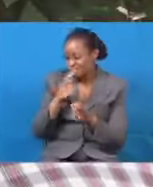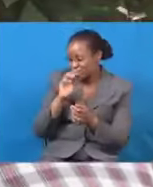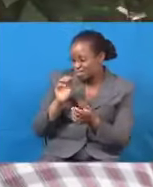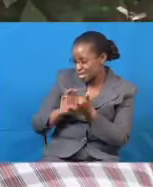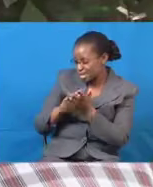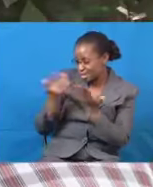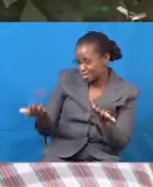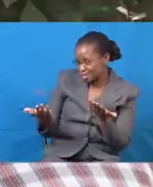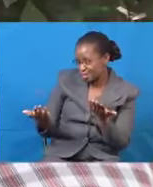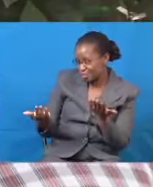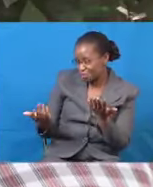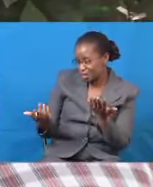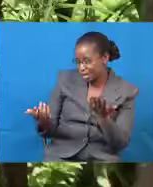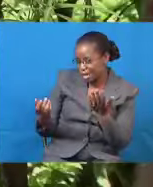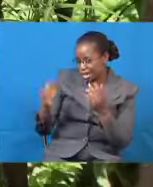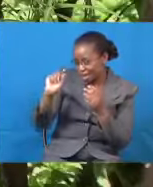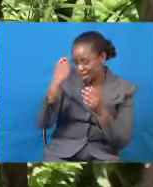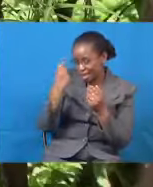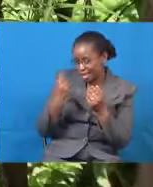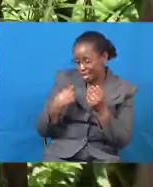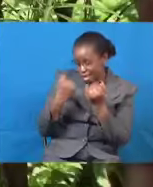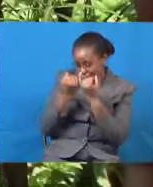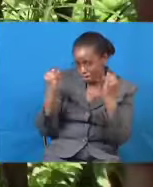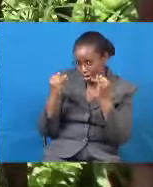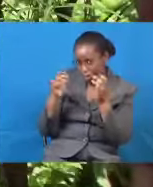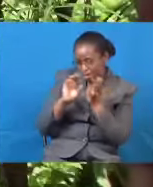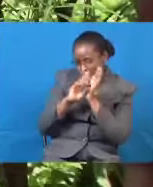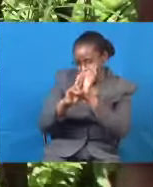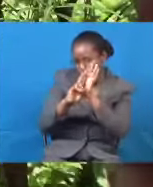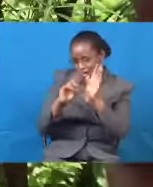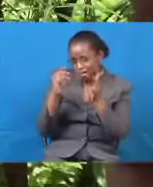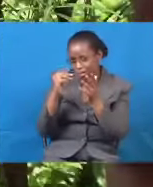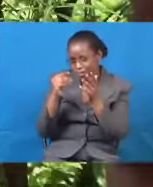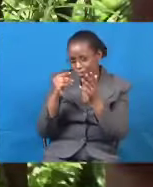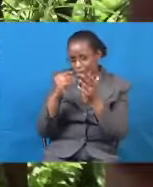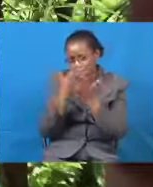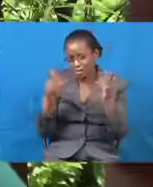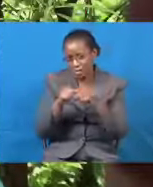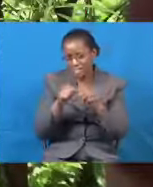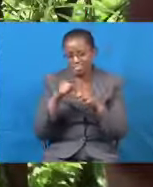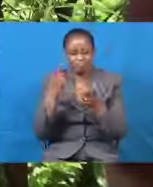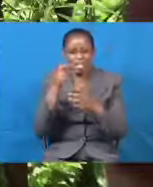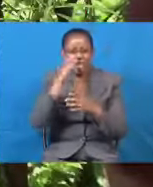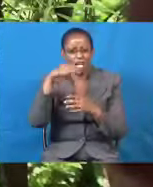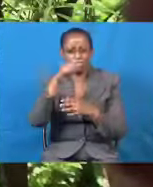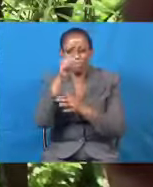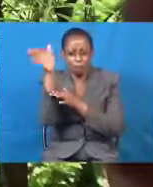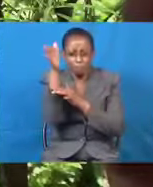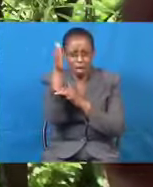kumanisha ati sovereign republic, Kenya inarepresent unity yetu ni kama bitu, kama